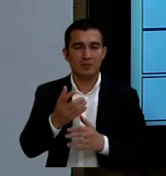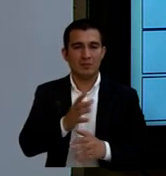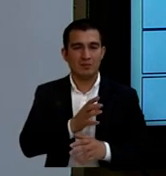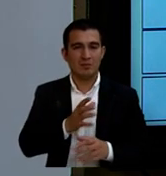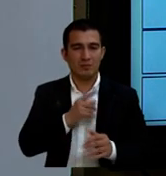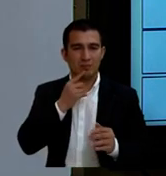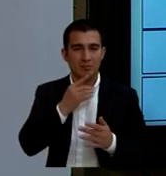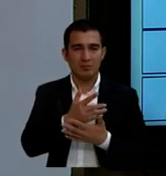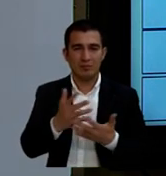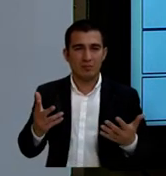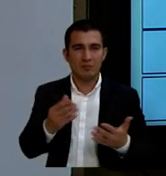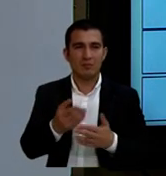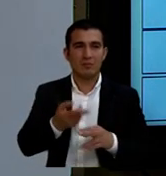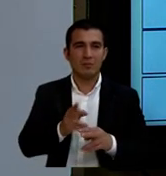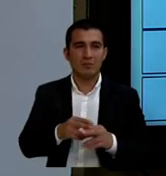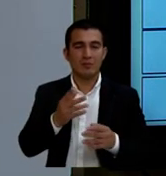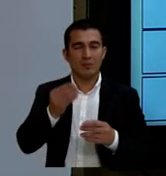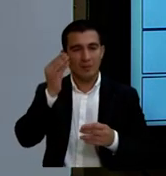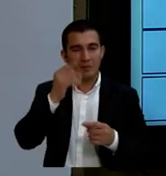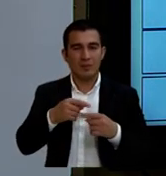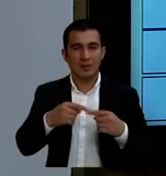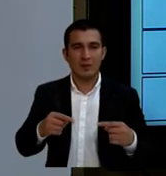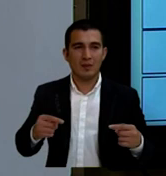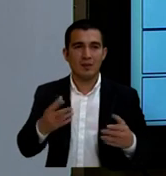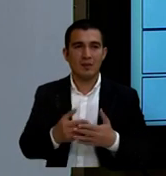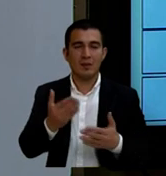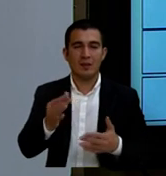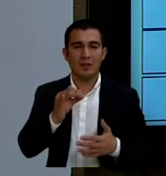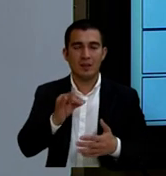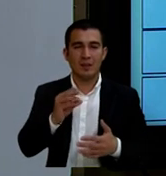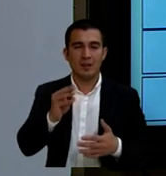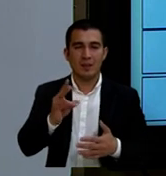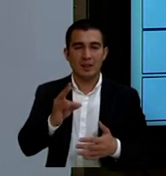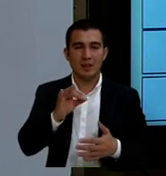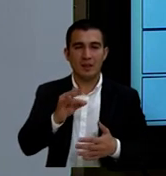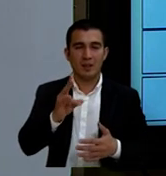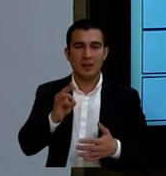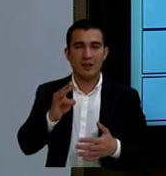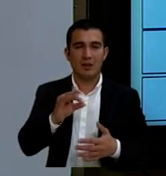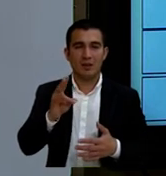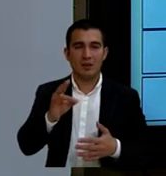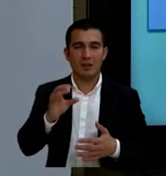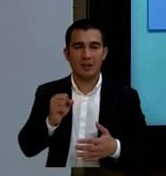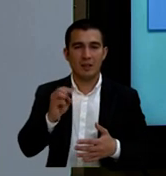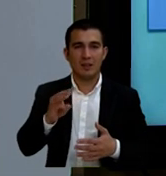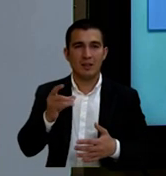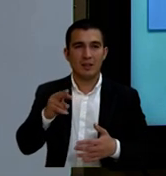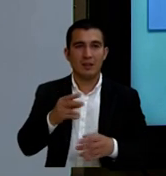shakllar, sintaktik birliklar va intonatsiya ohangi hisoblanardi. Siz bu bilan darsda tanishgan